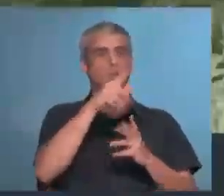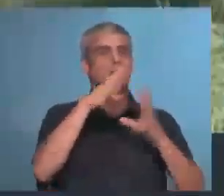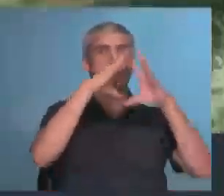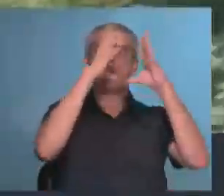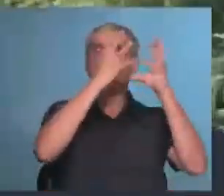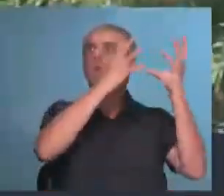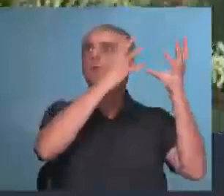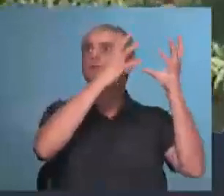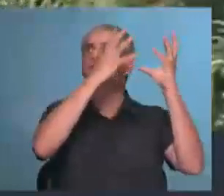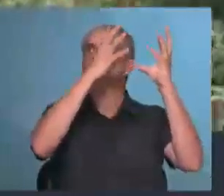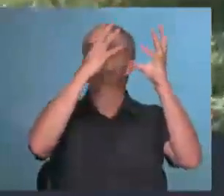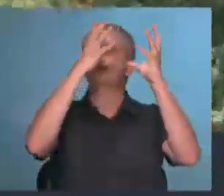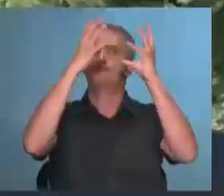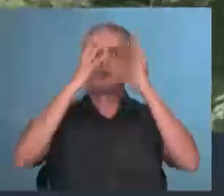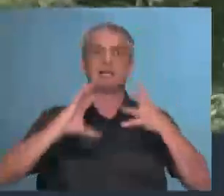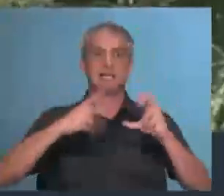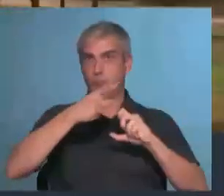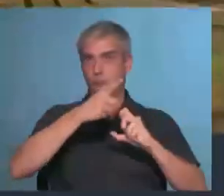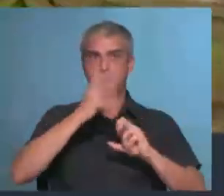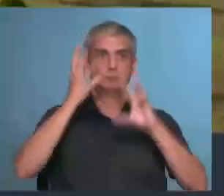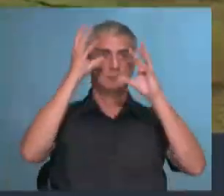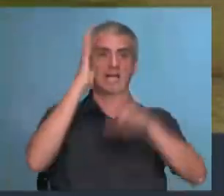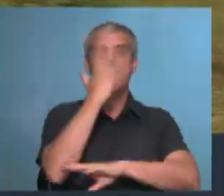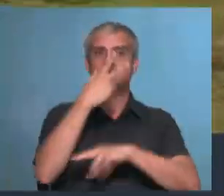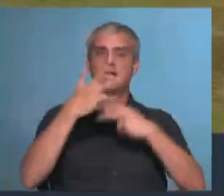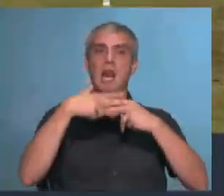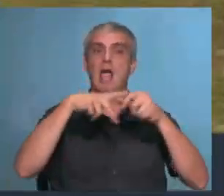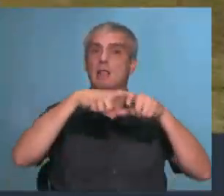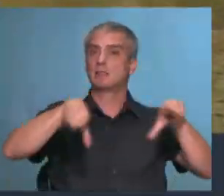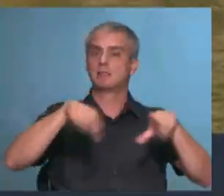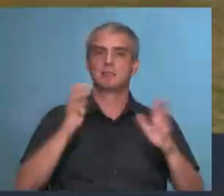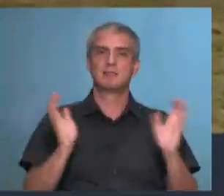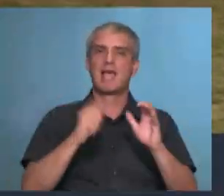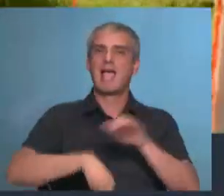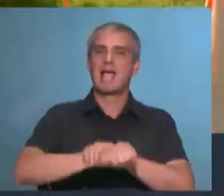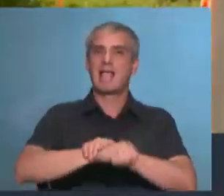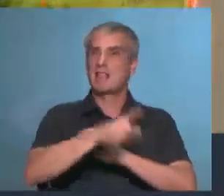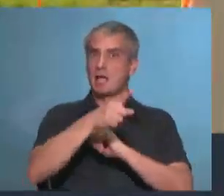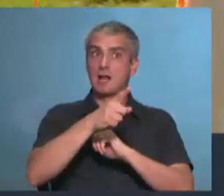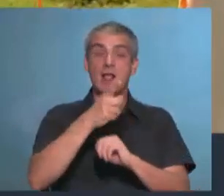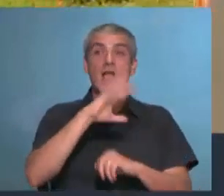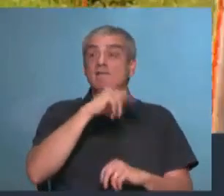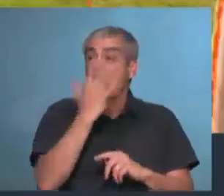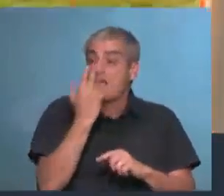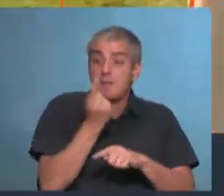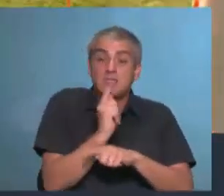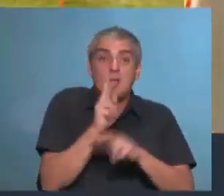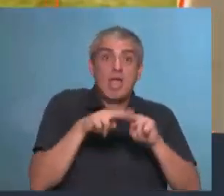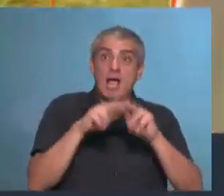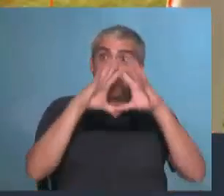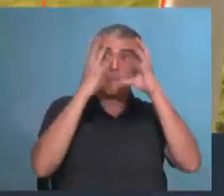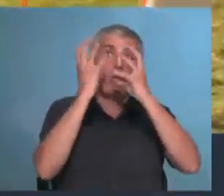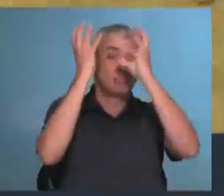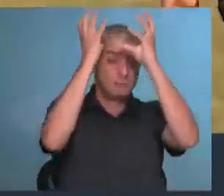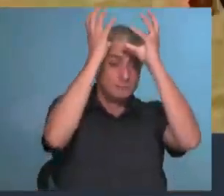מרחף מעל הקיבוץ. אז נחת על עץ סמוך למגרש הקטרגל הזה, אבל רק דקות ארוכות לאחר שנפלו הבלונים על